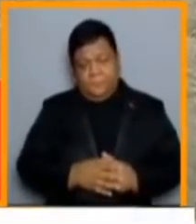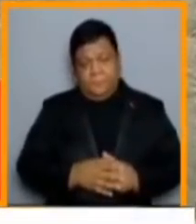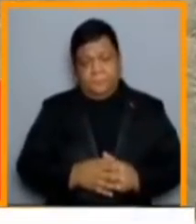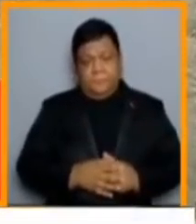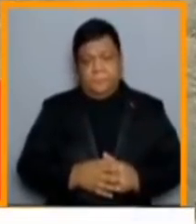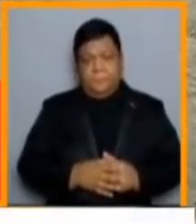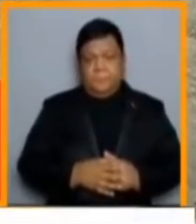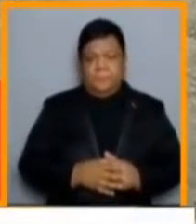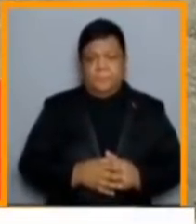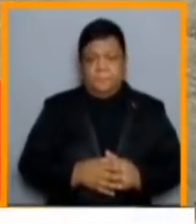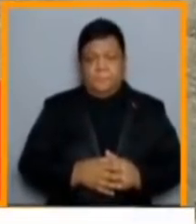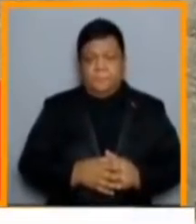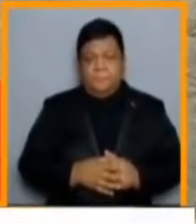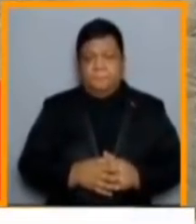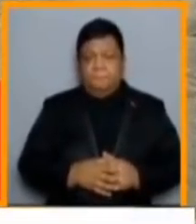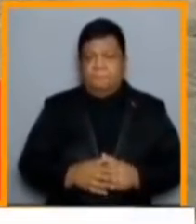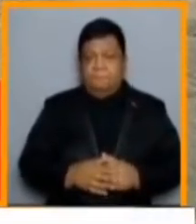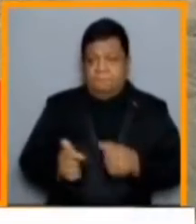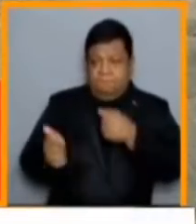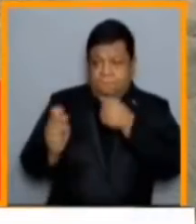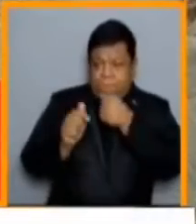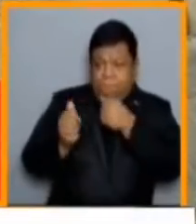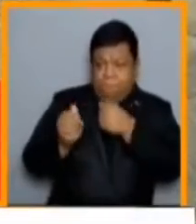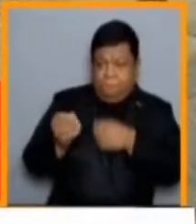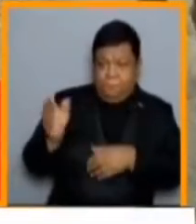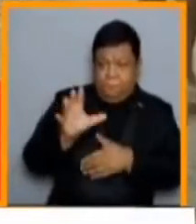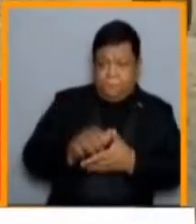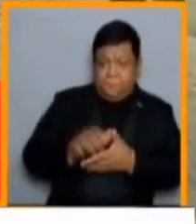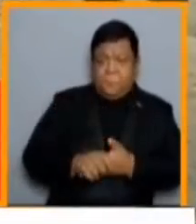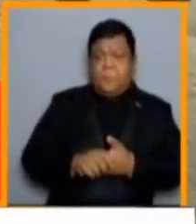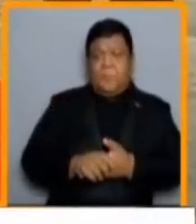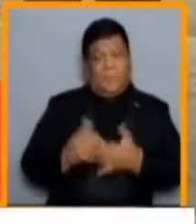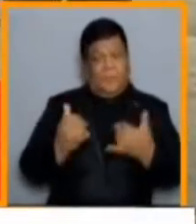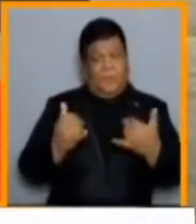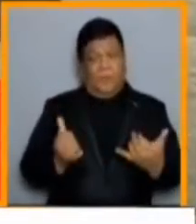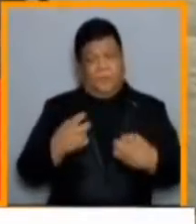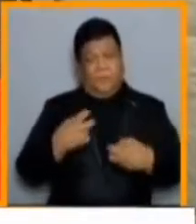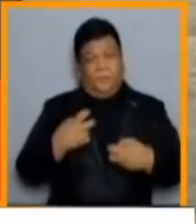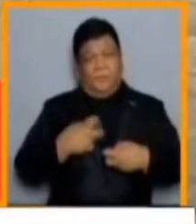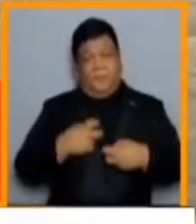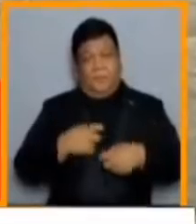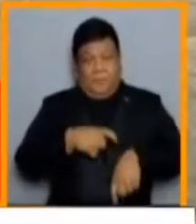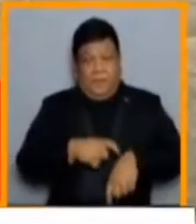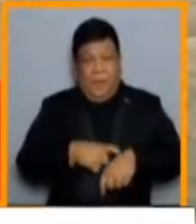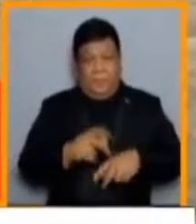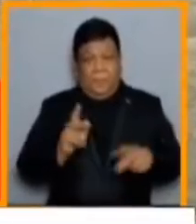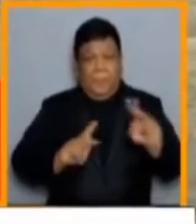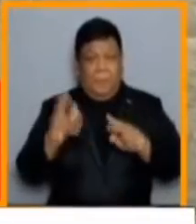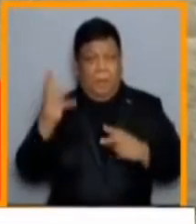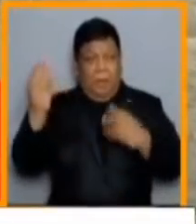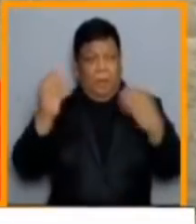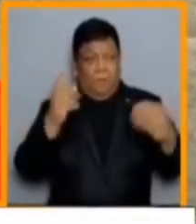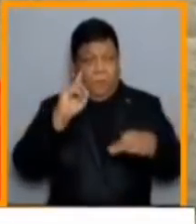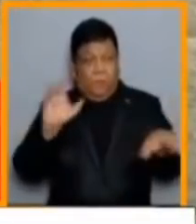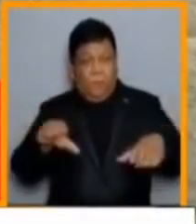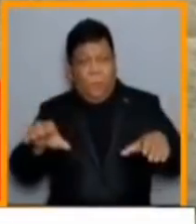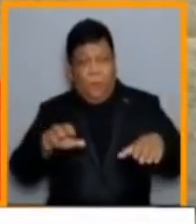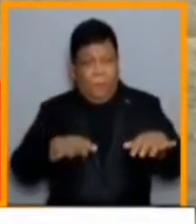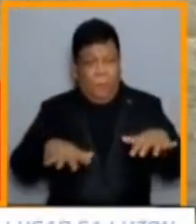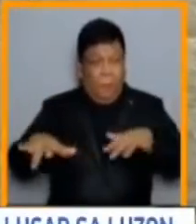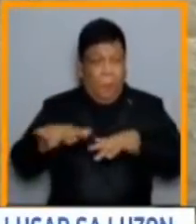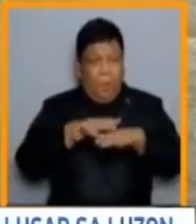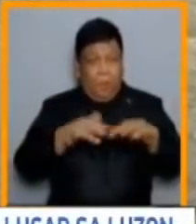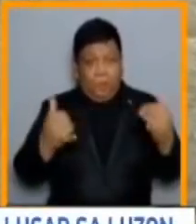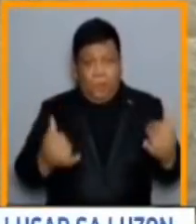Yeah, magandang umaga. Lalo mas mahirap mag-commute ngayong rush hour. Bukod sa mas maraming tao dahil alert level 1 na, mas mahal ang mga